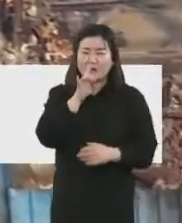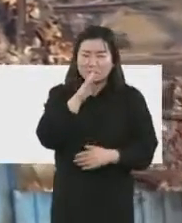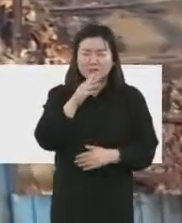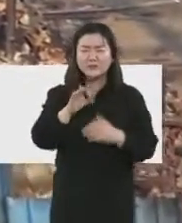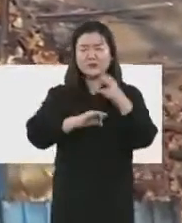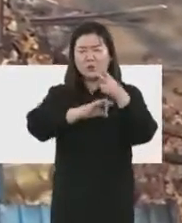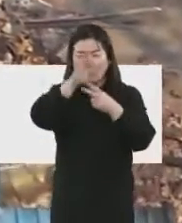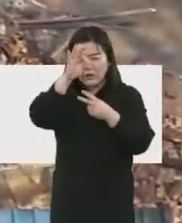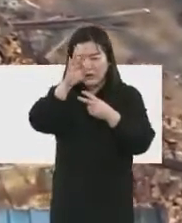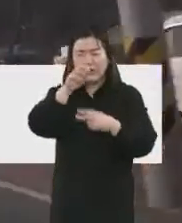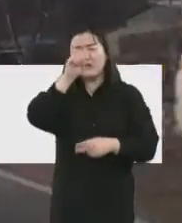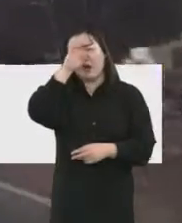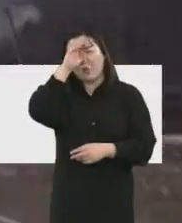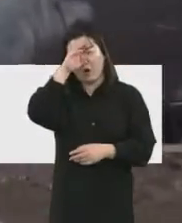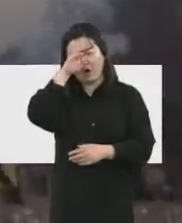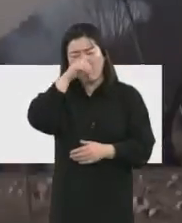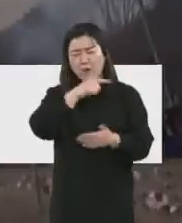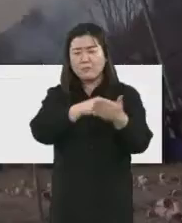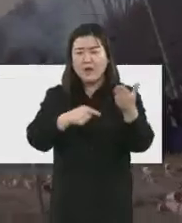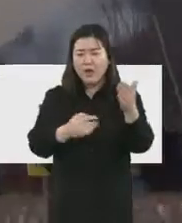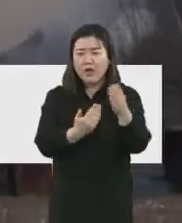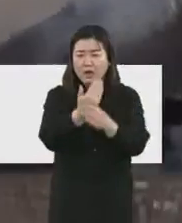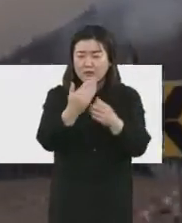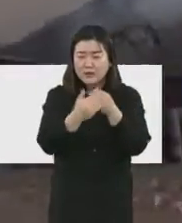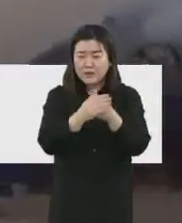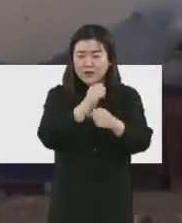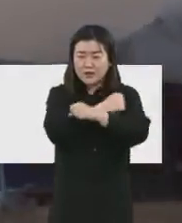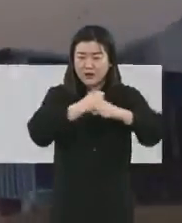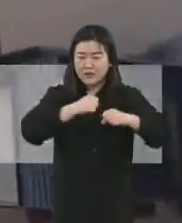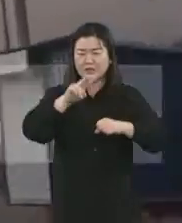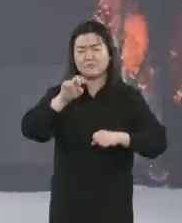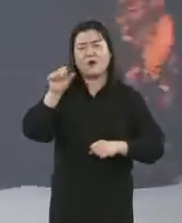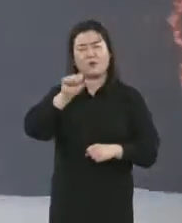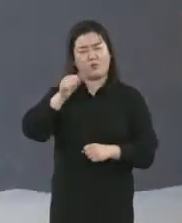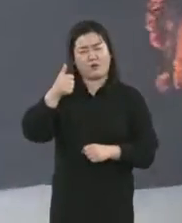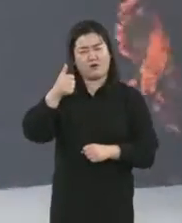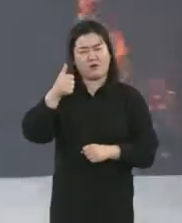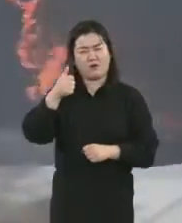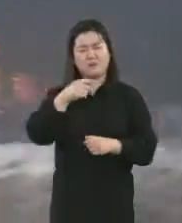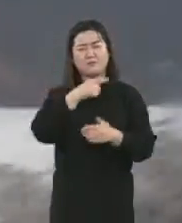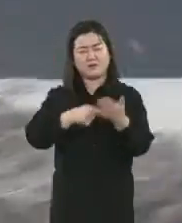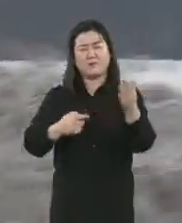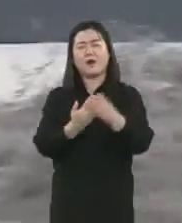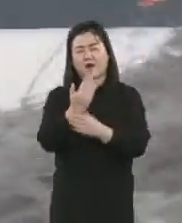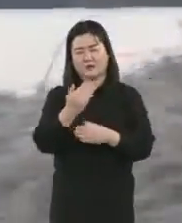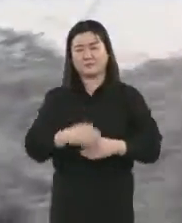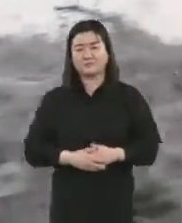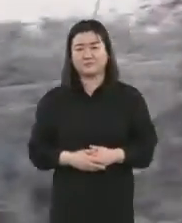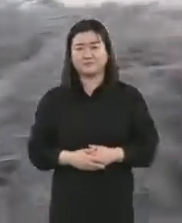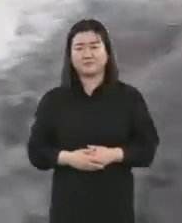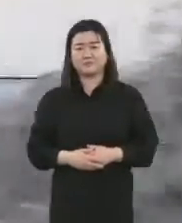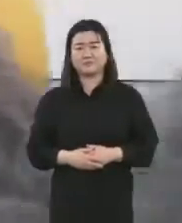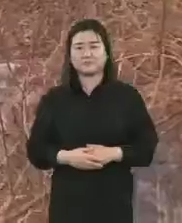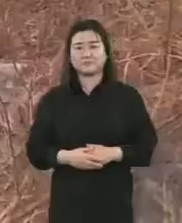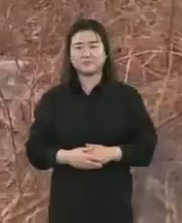동해시 영월군 지역의 3 불로 20,500 여액 탈이 에 살림 피해가 발생했습니다